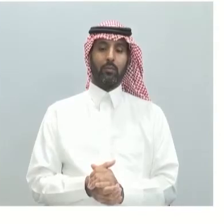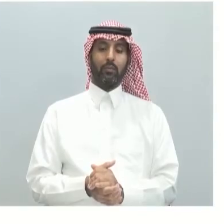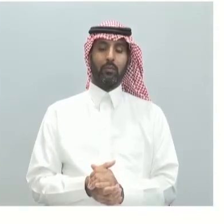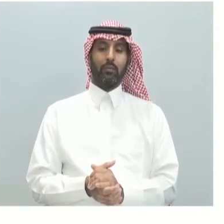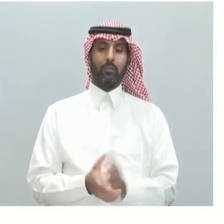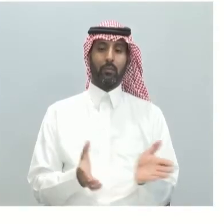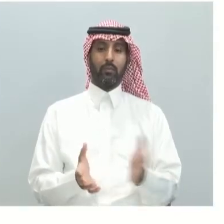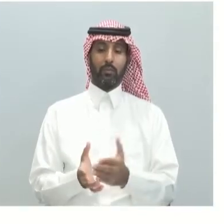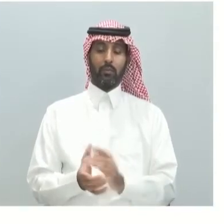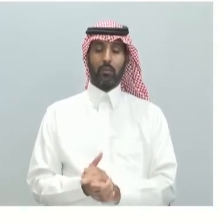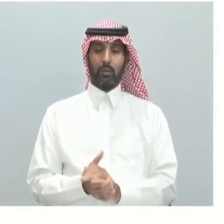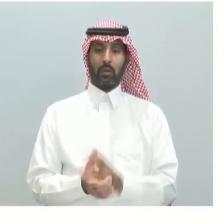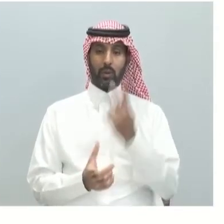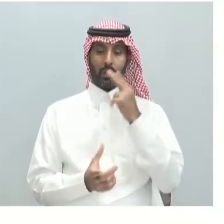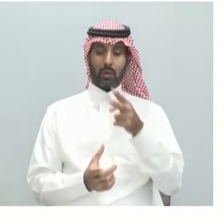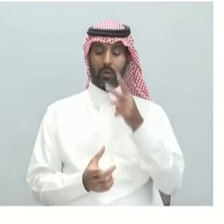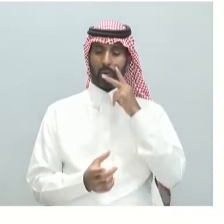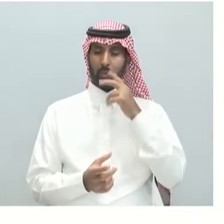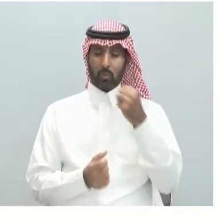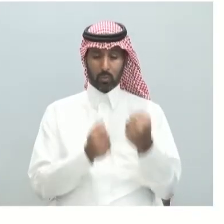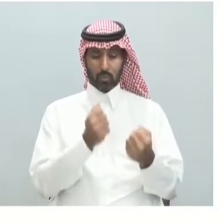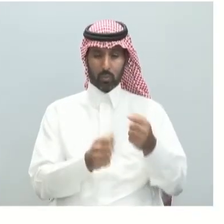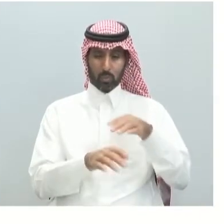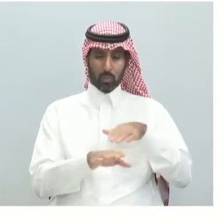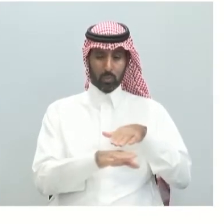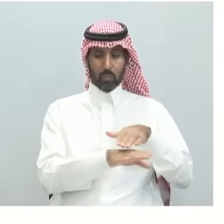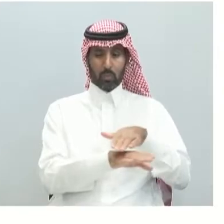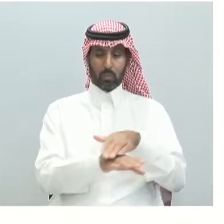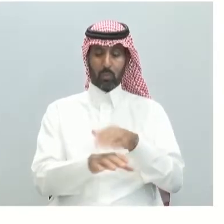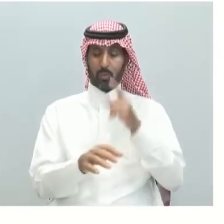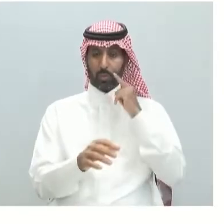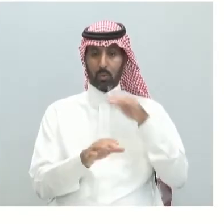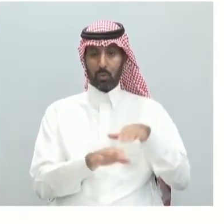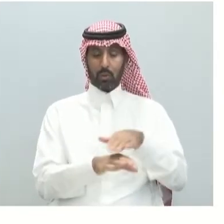وفي هذه الصوره نلاحظ ازدحام هذا الشارع بالسيارات